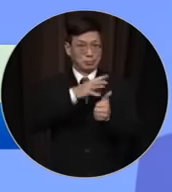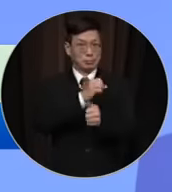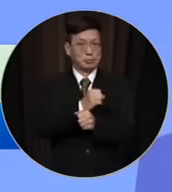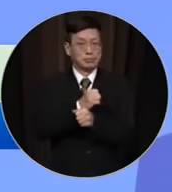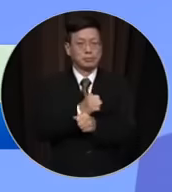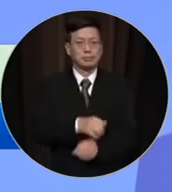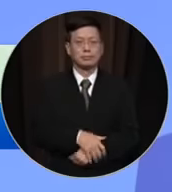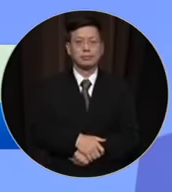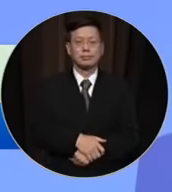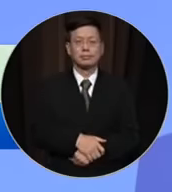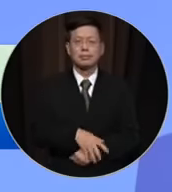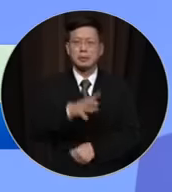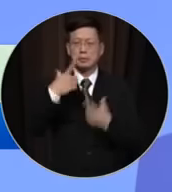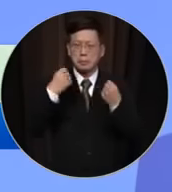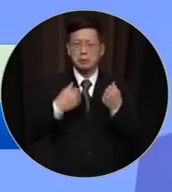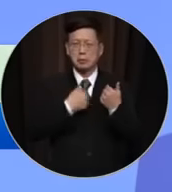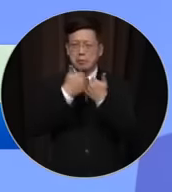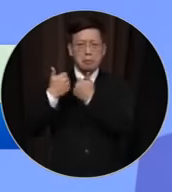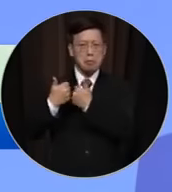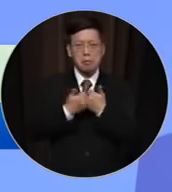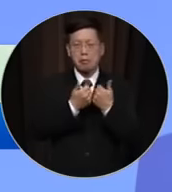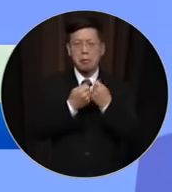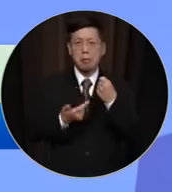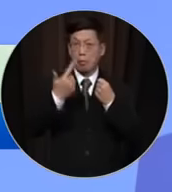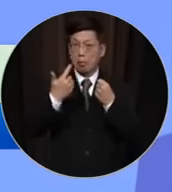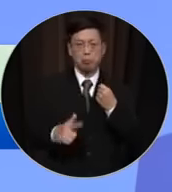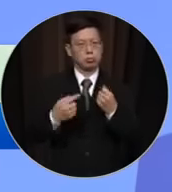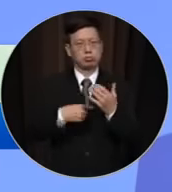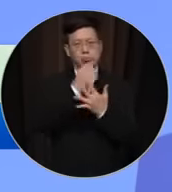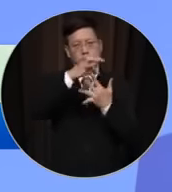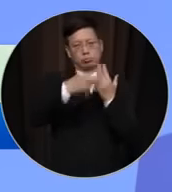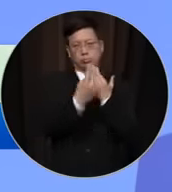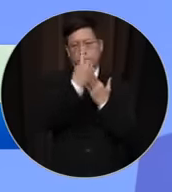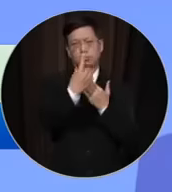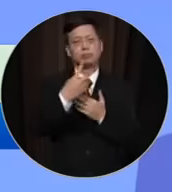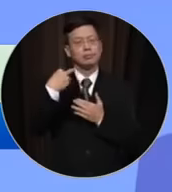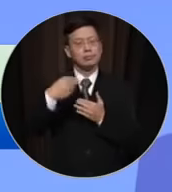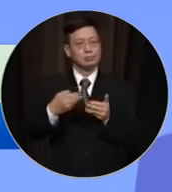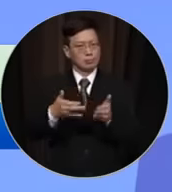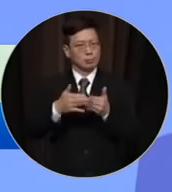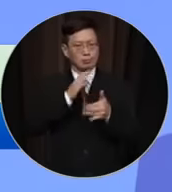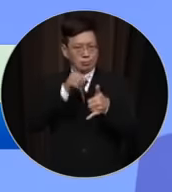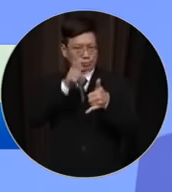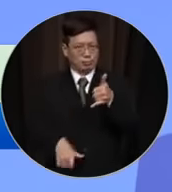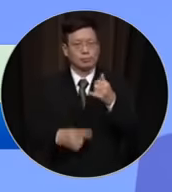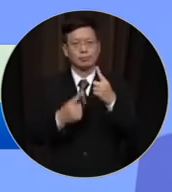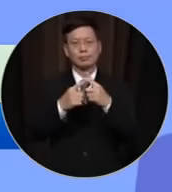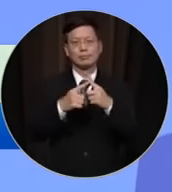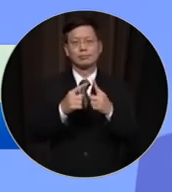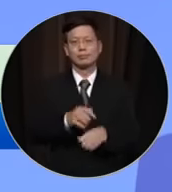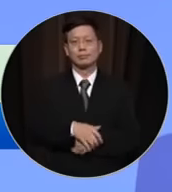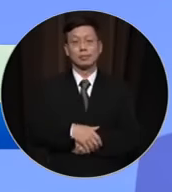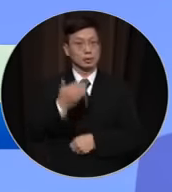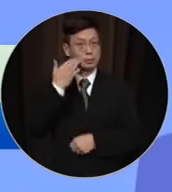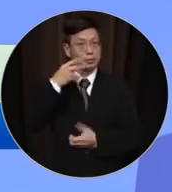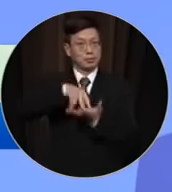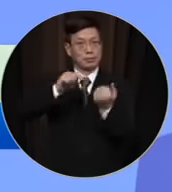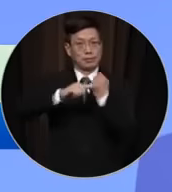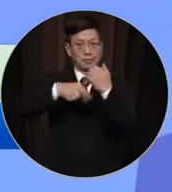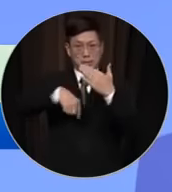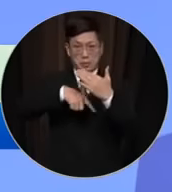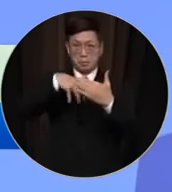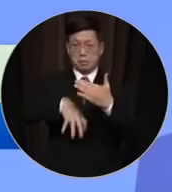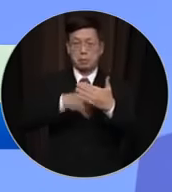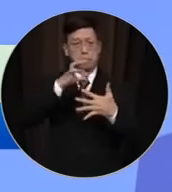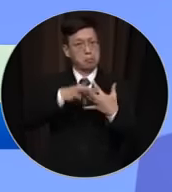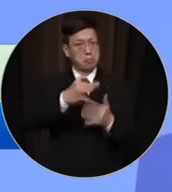是，其实议事的效率不只是制度，更重要的是人。如果在立法院有